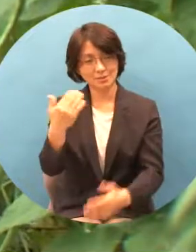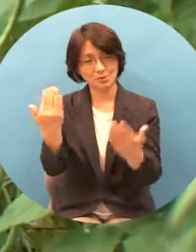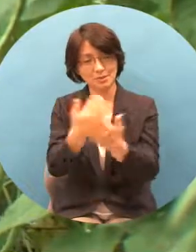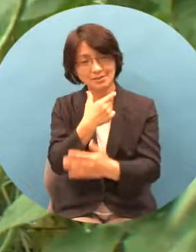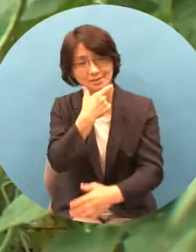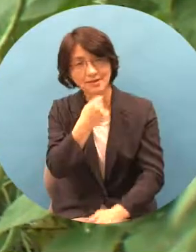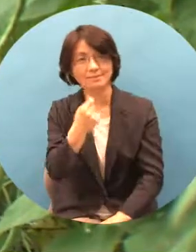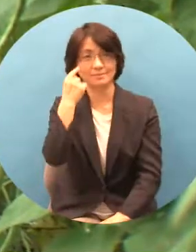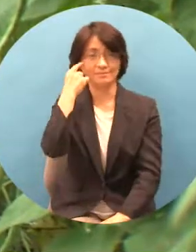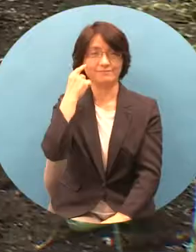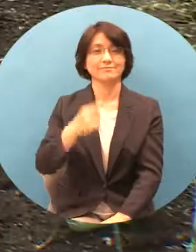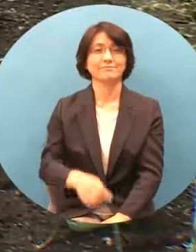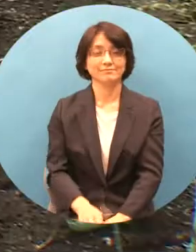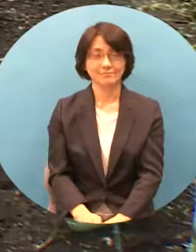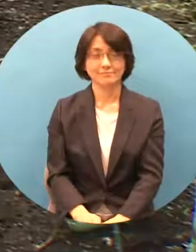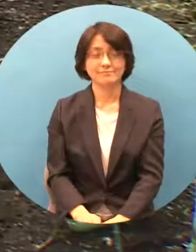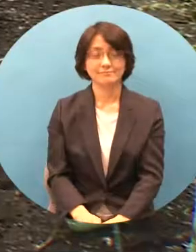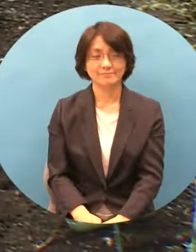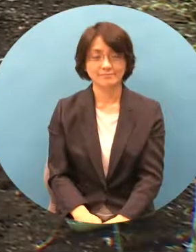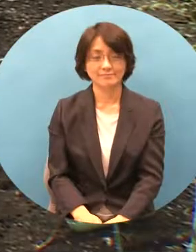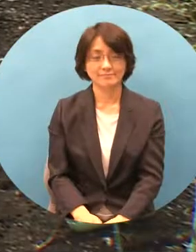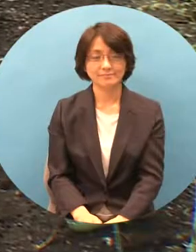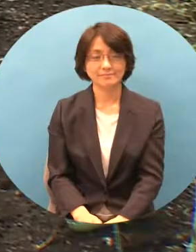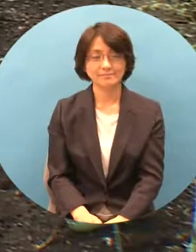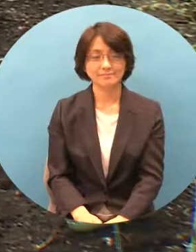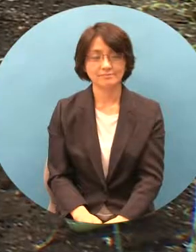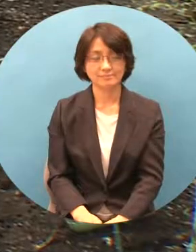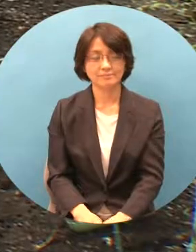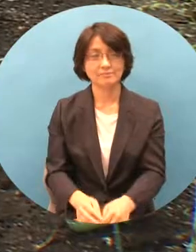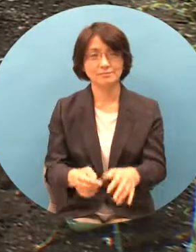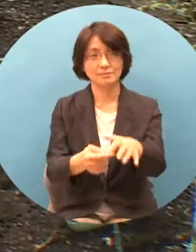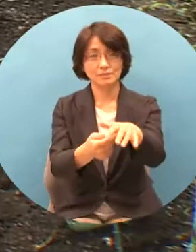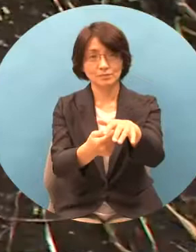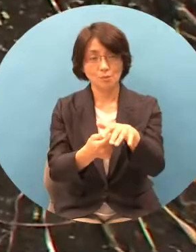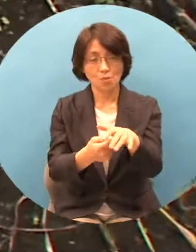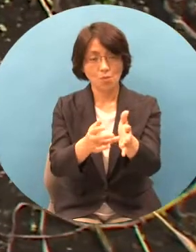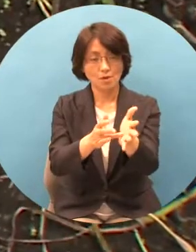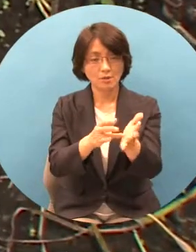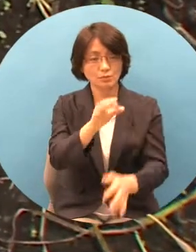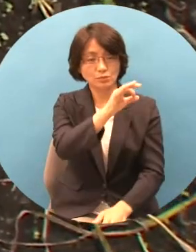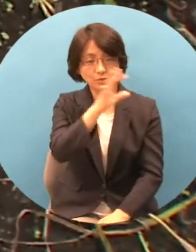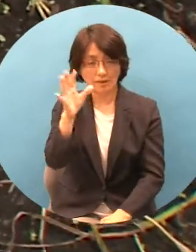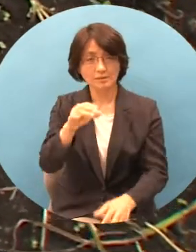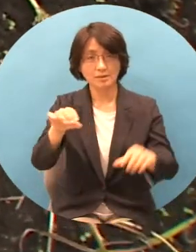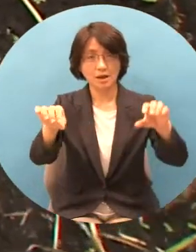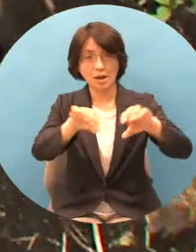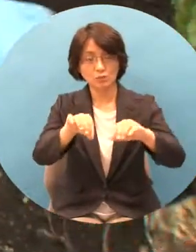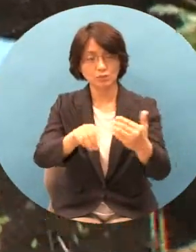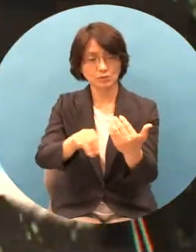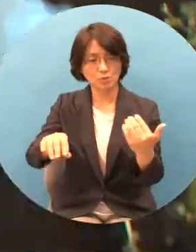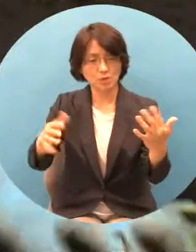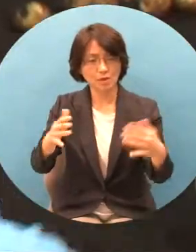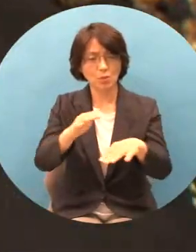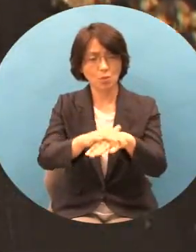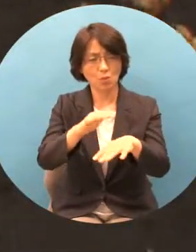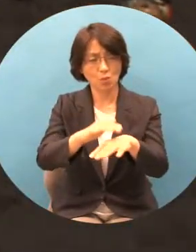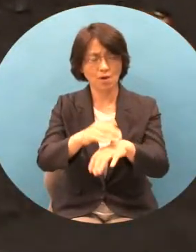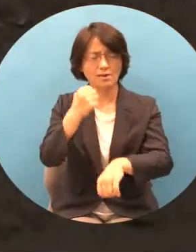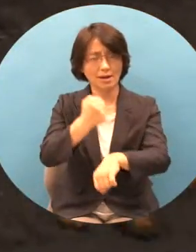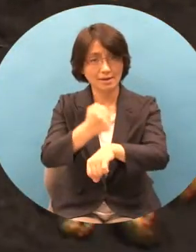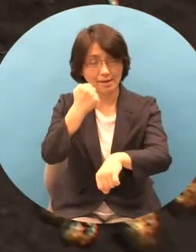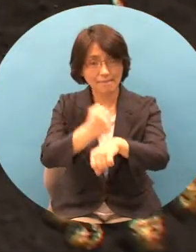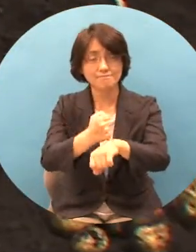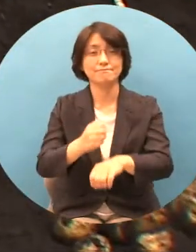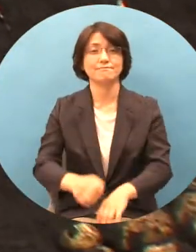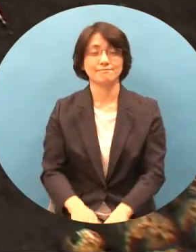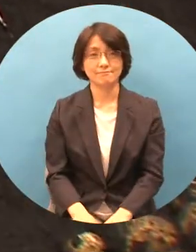して始めました。 無農薬無化学肥料栽培は苦労の連続です。